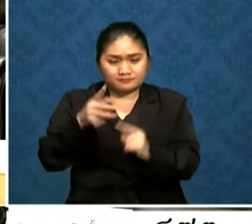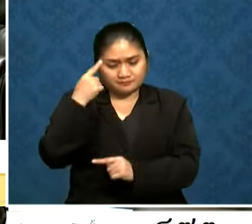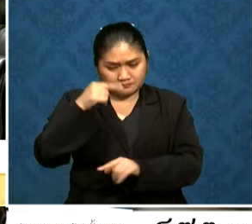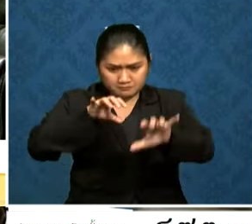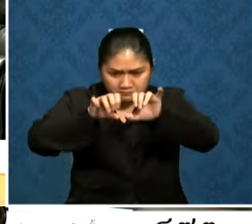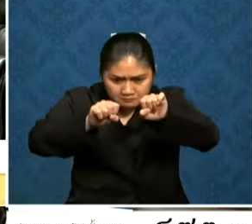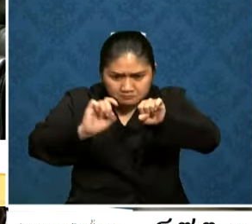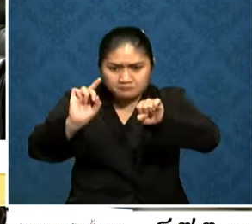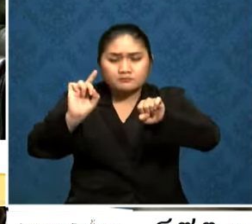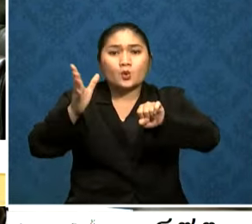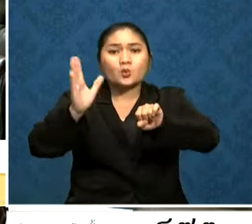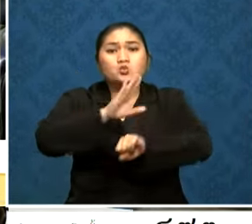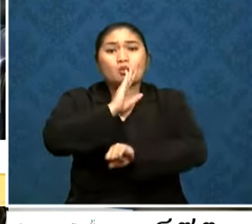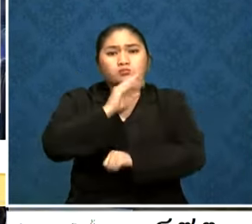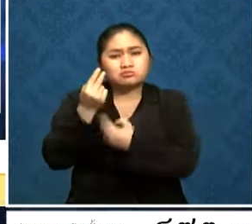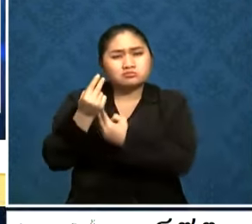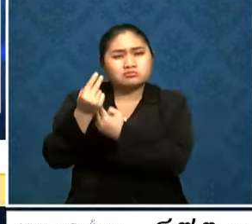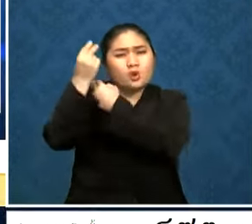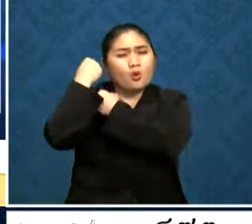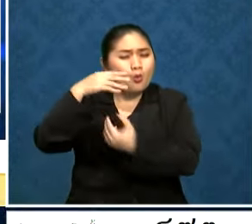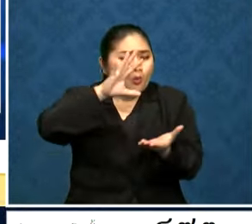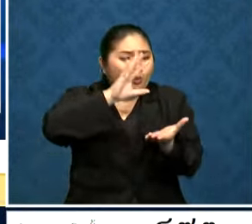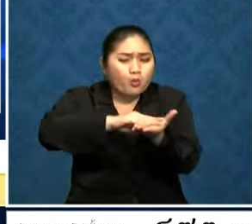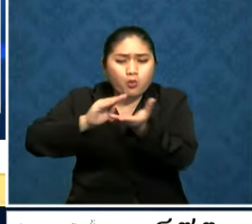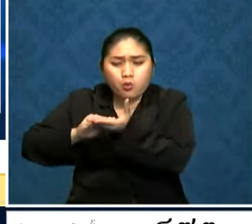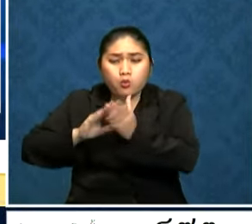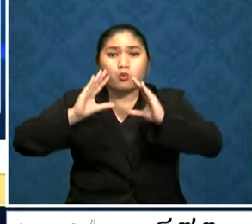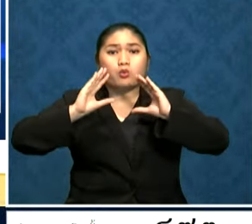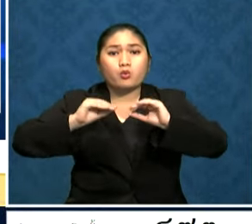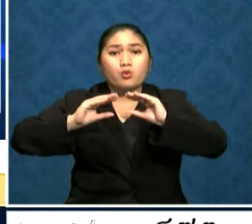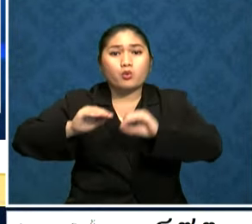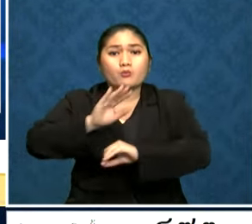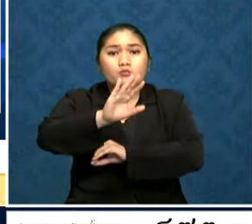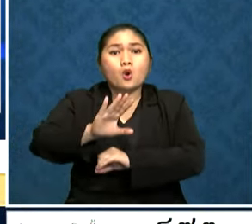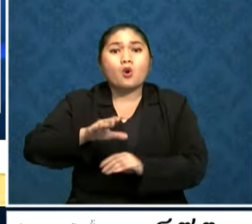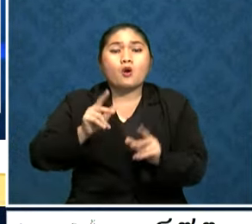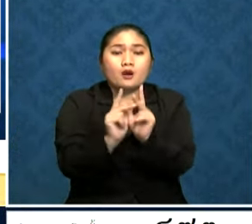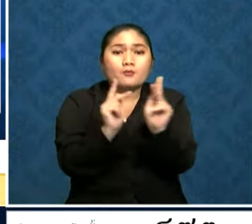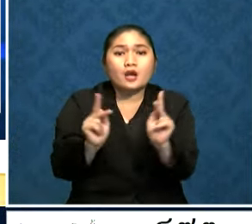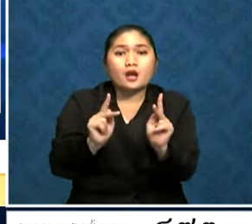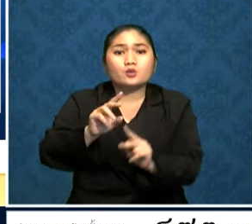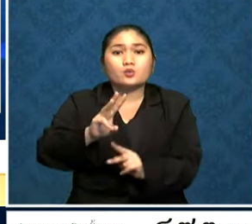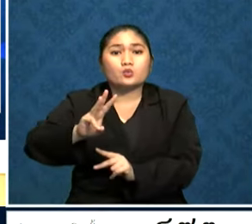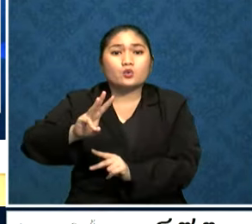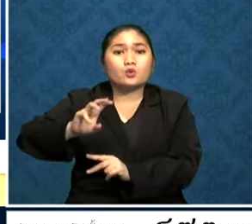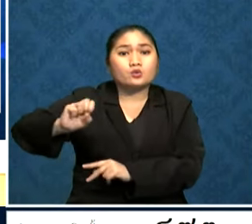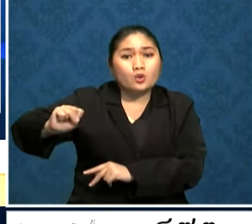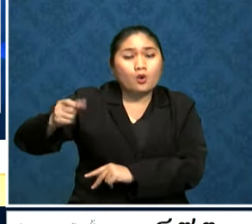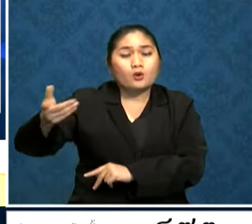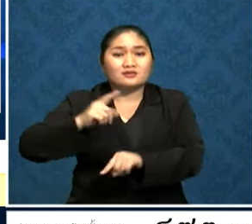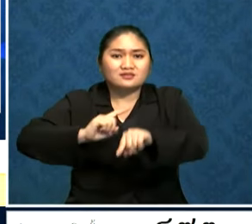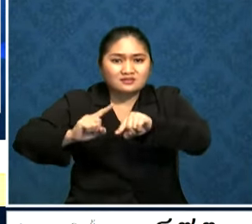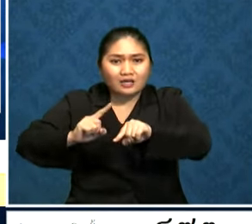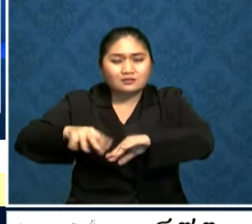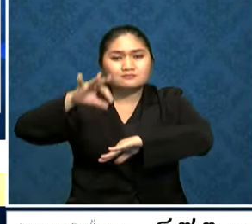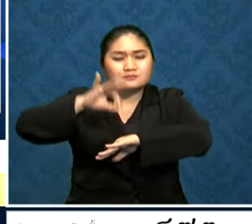ึ้มาเพื่พิจ